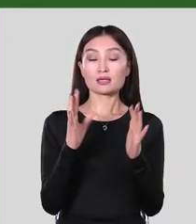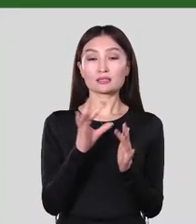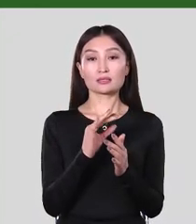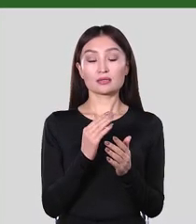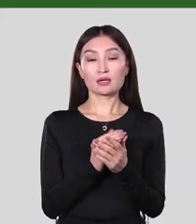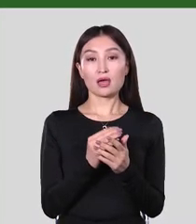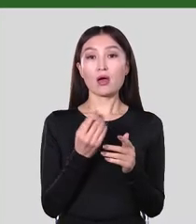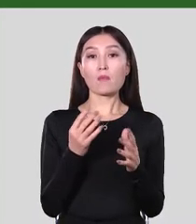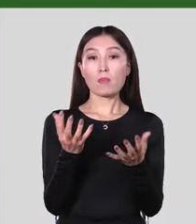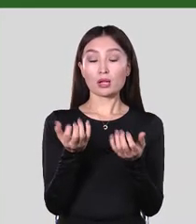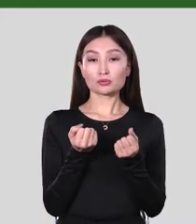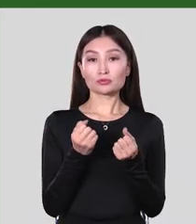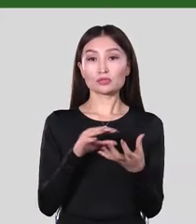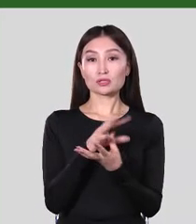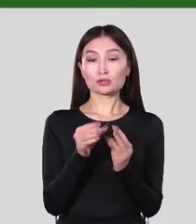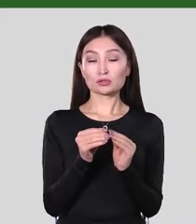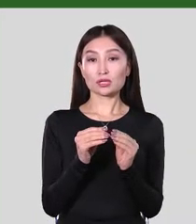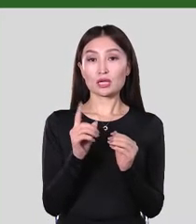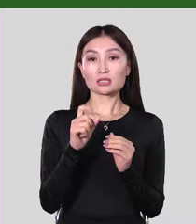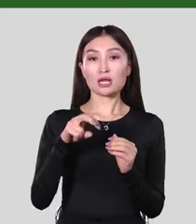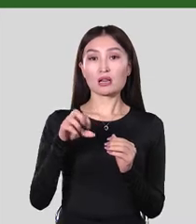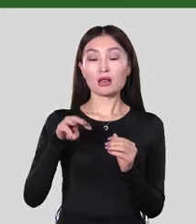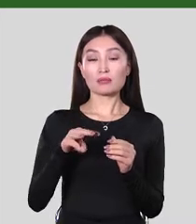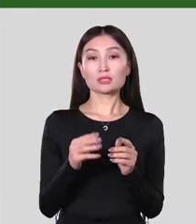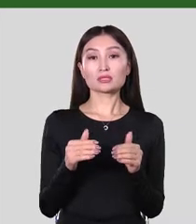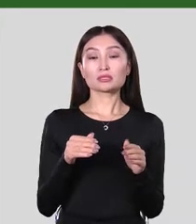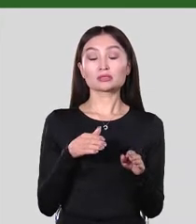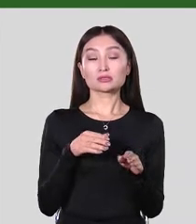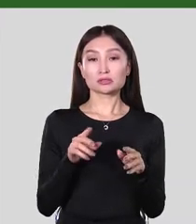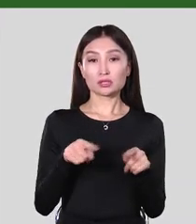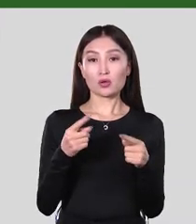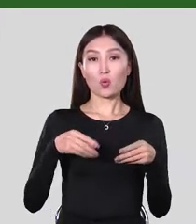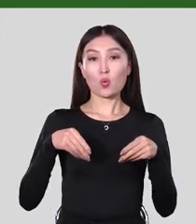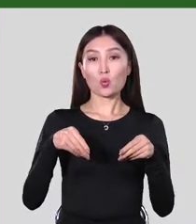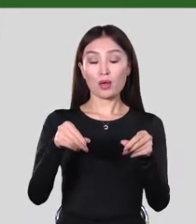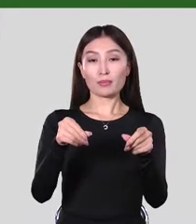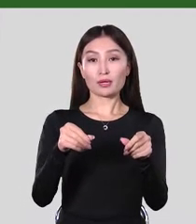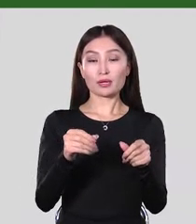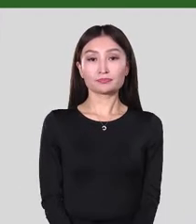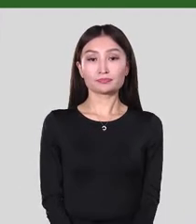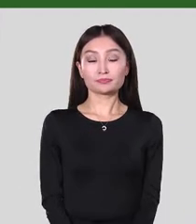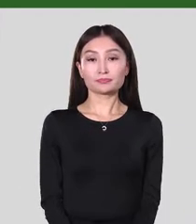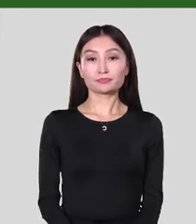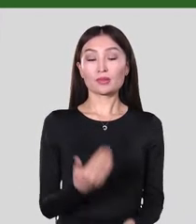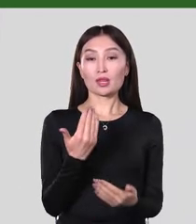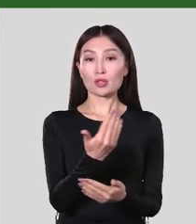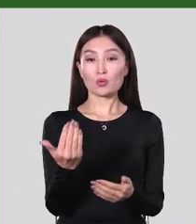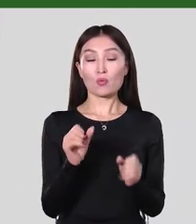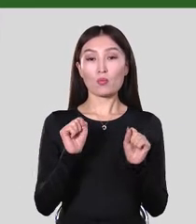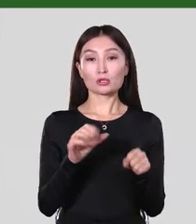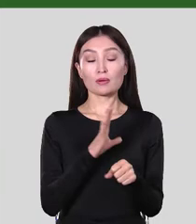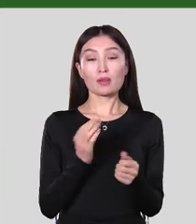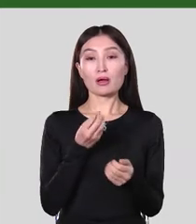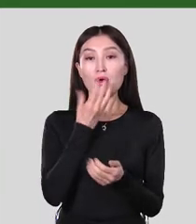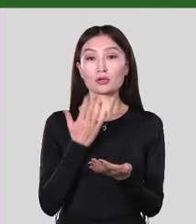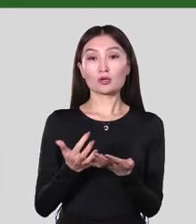саванны. Получившаяся в результате зола становилась естественным удобрением для пнового поля. На нем можно было